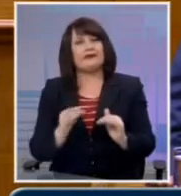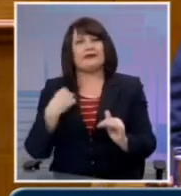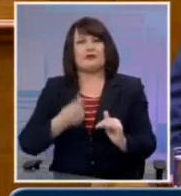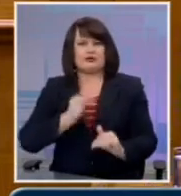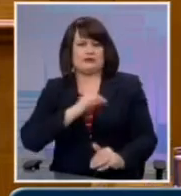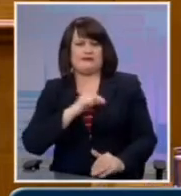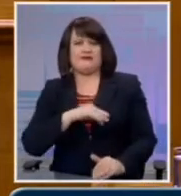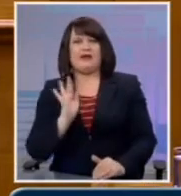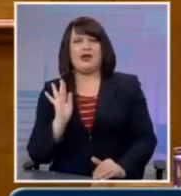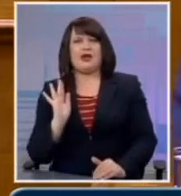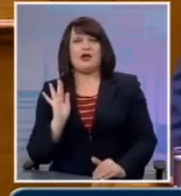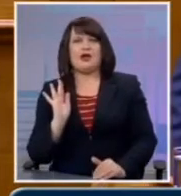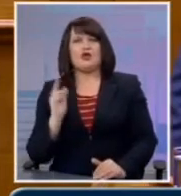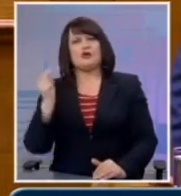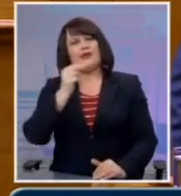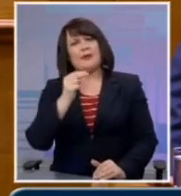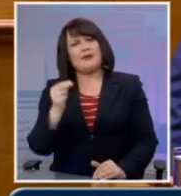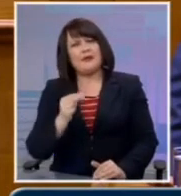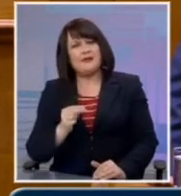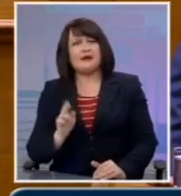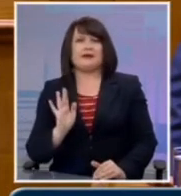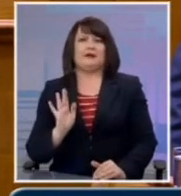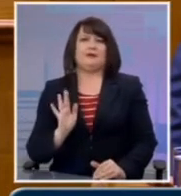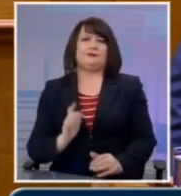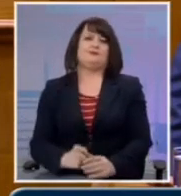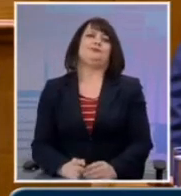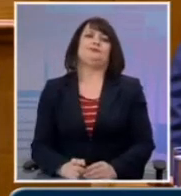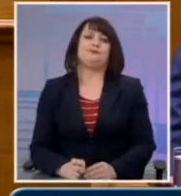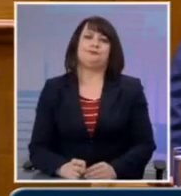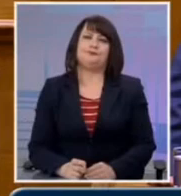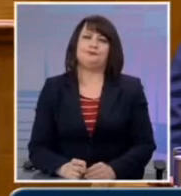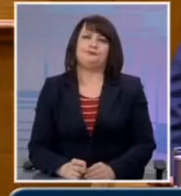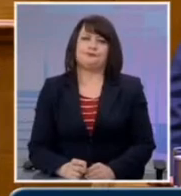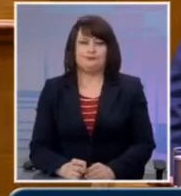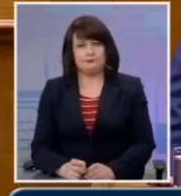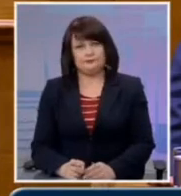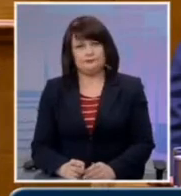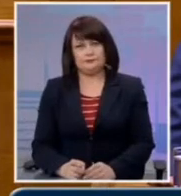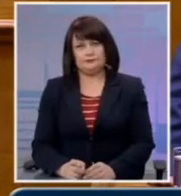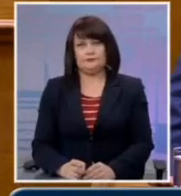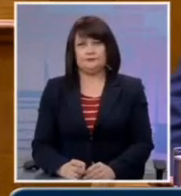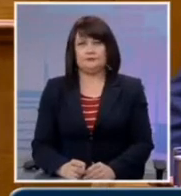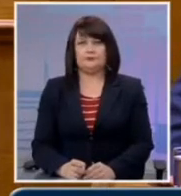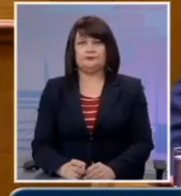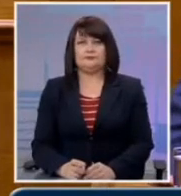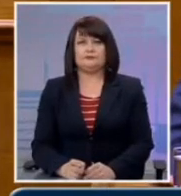συμφερόντων σε μια σειρά από ζητήματα. Τέλος, η